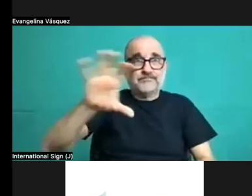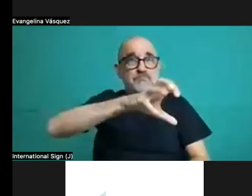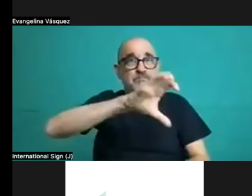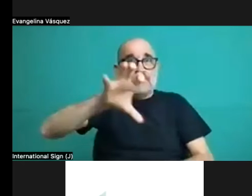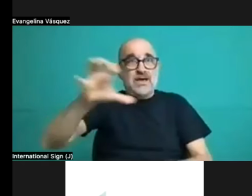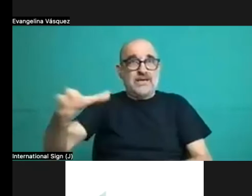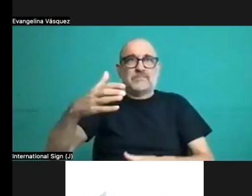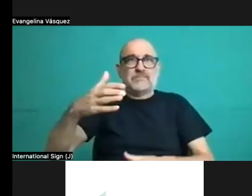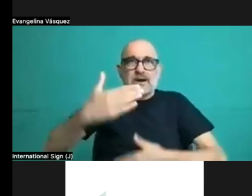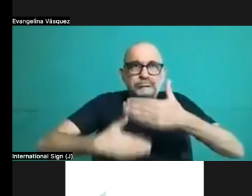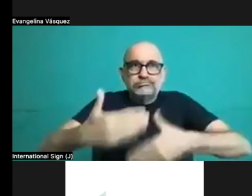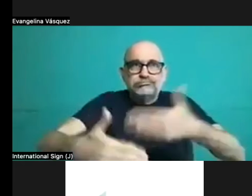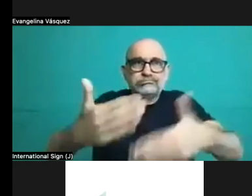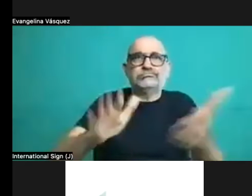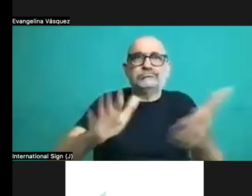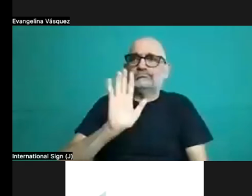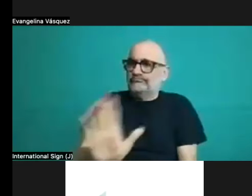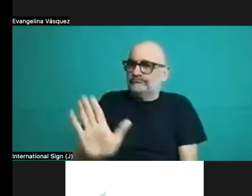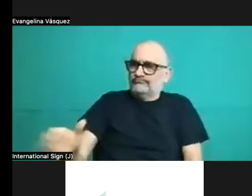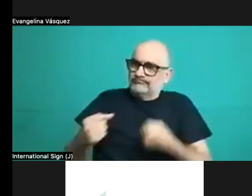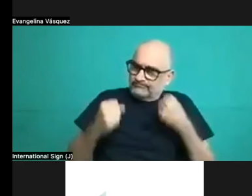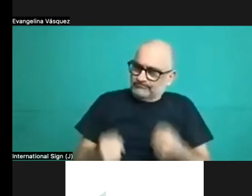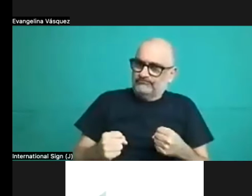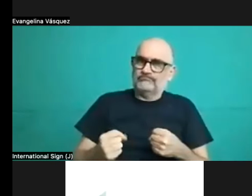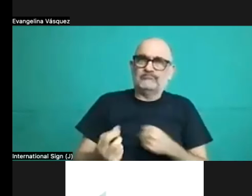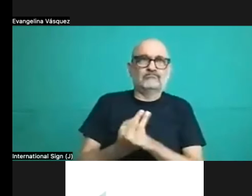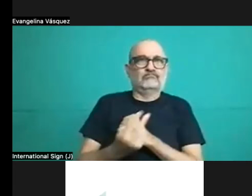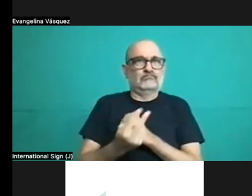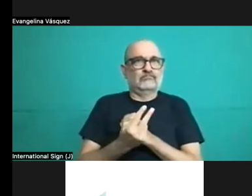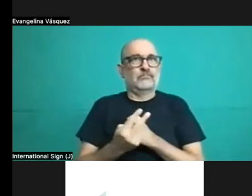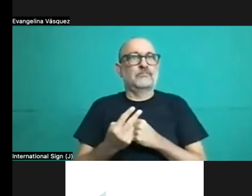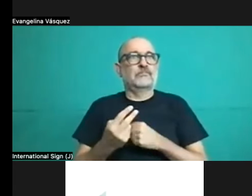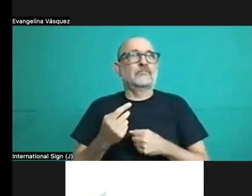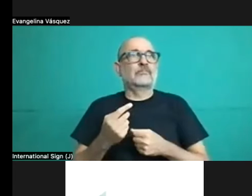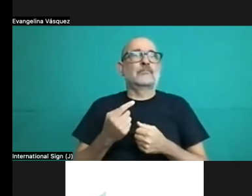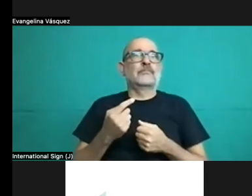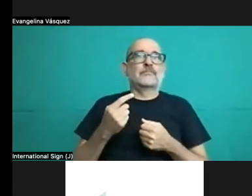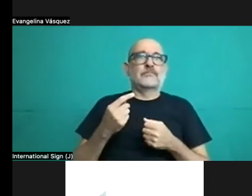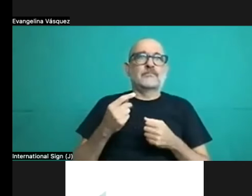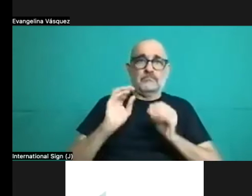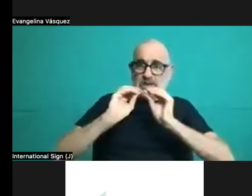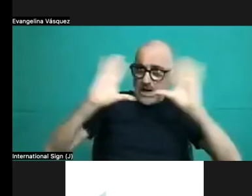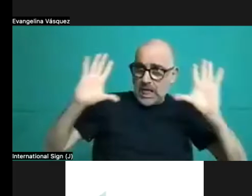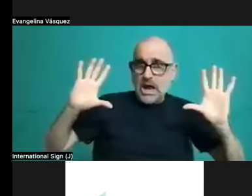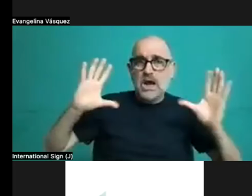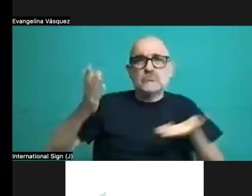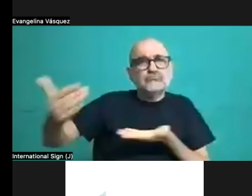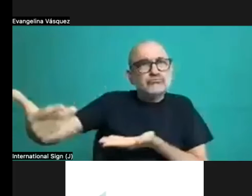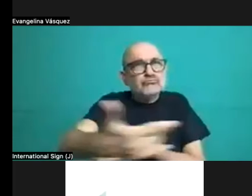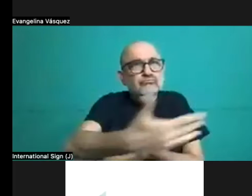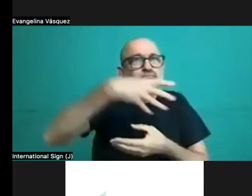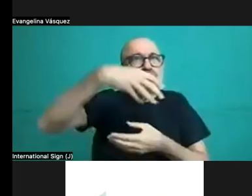Et cela est recueilli dans les plans ruraux, dans les plans de sécurité des